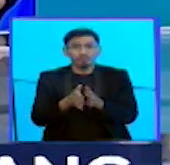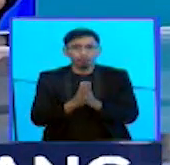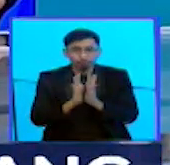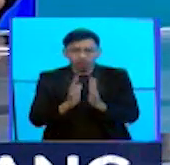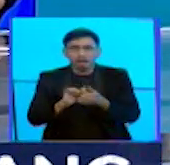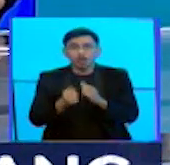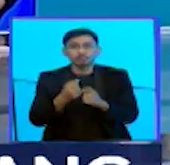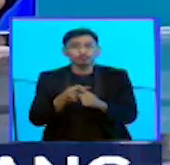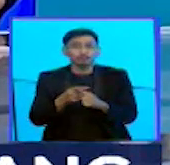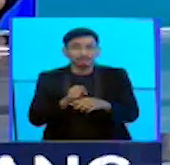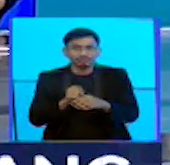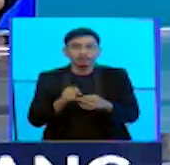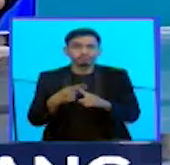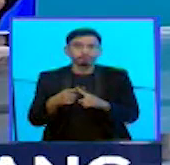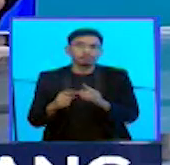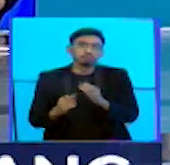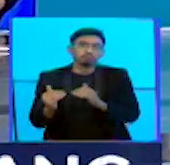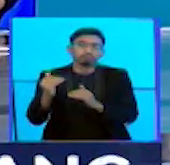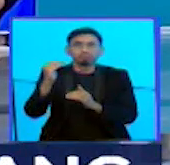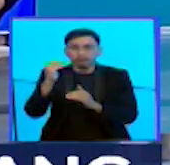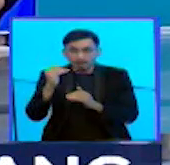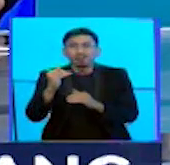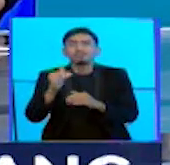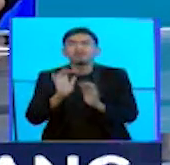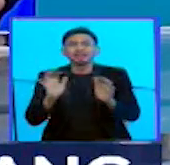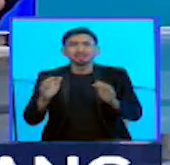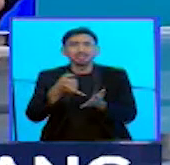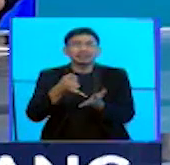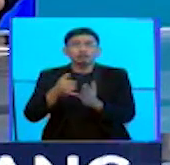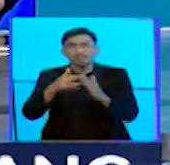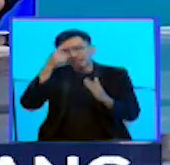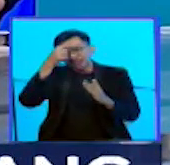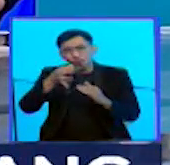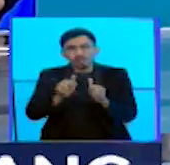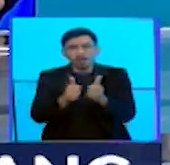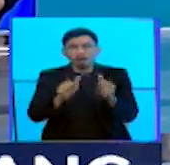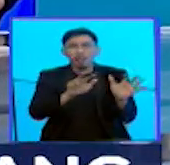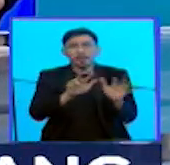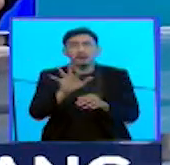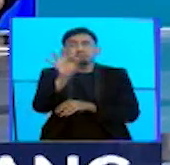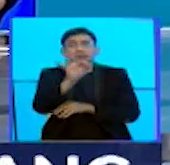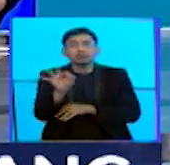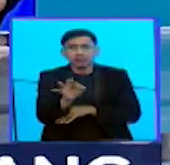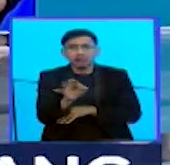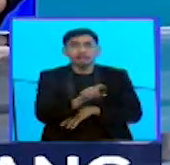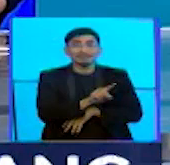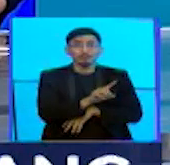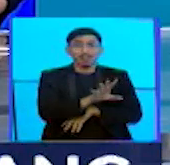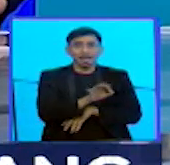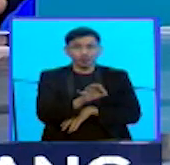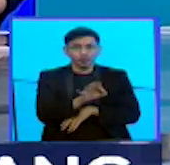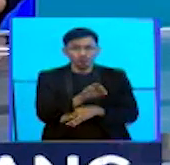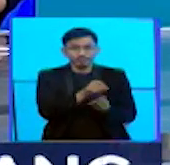positif koffienity terus meningkat menyebabkan tingkat keterisian RSUD Kota Tangerang saat ini mencapai 85 persen dari